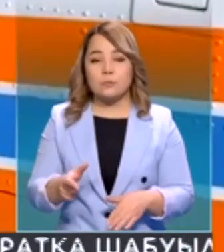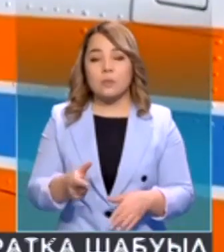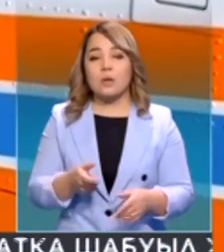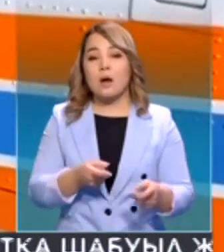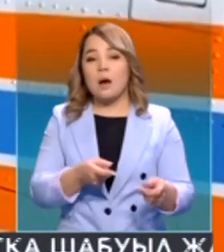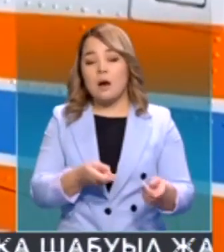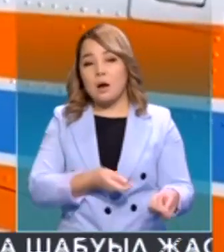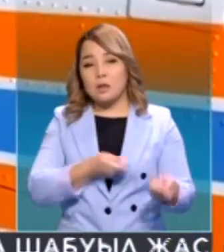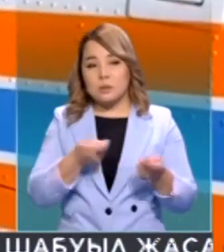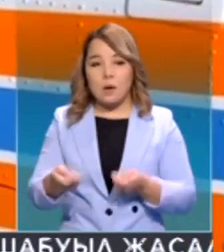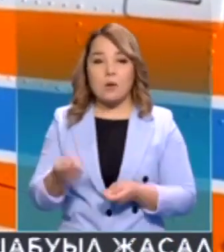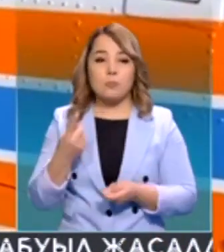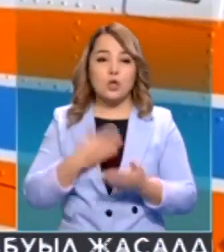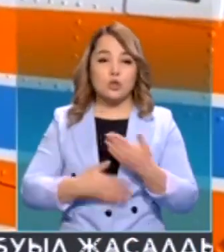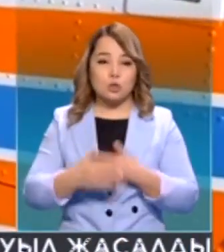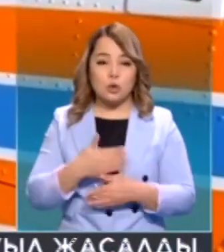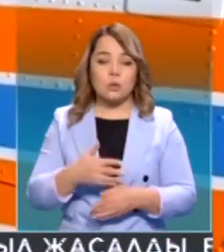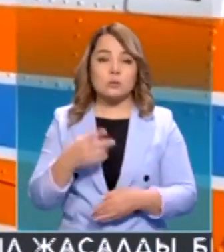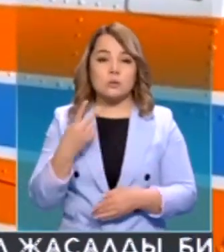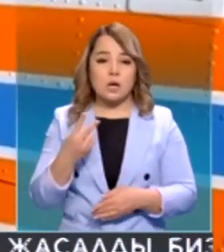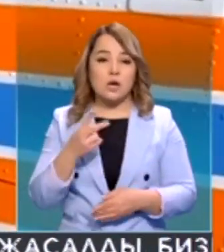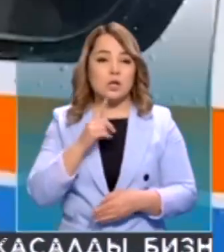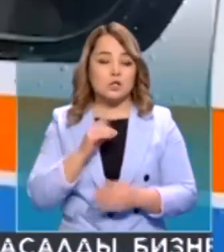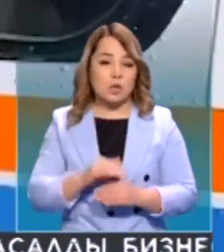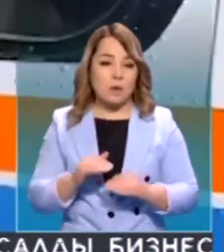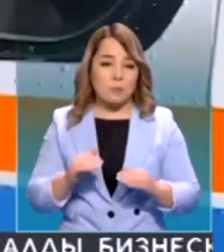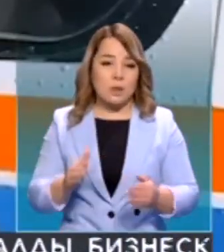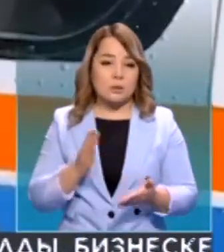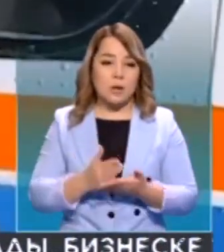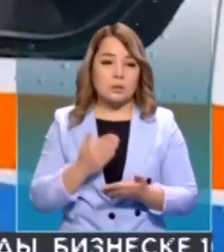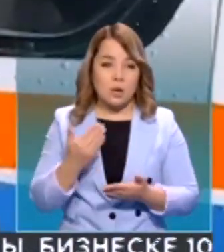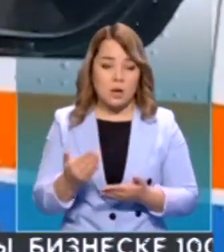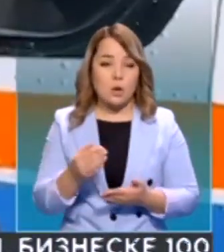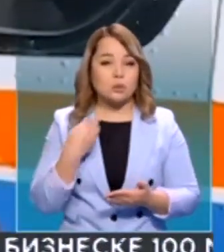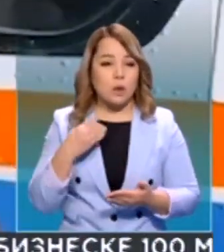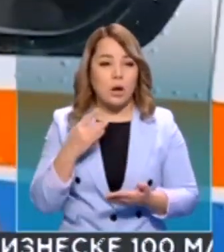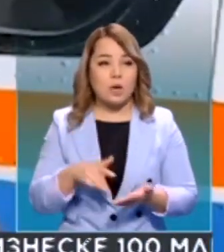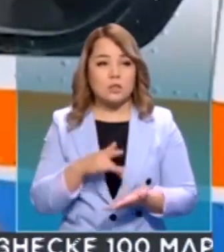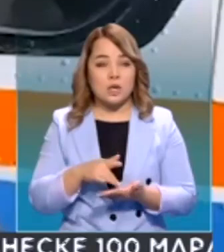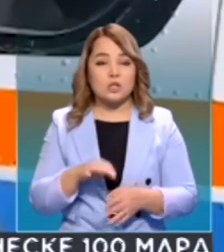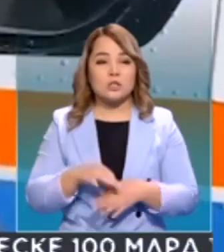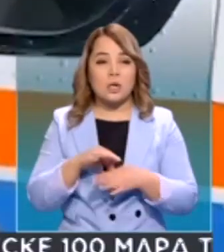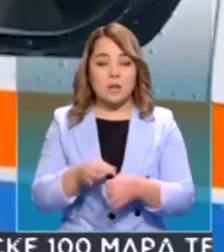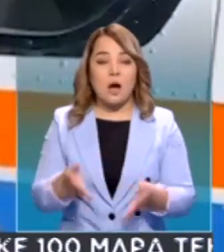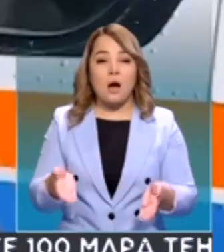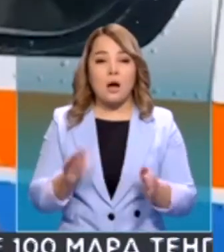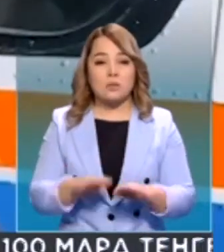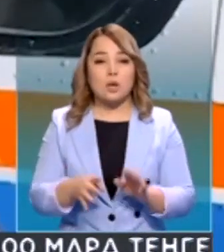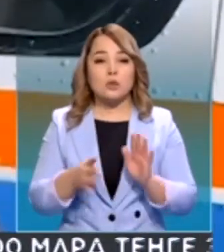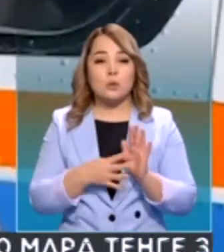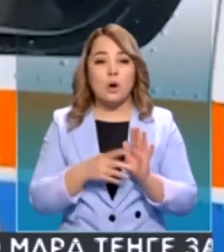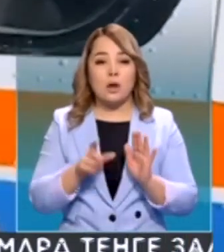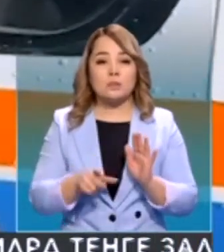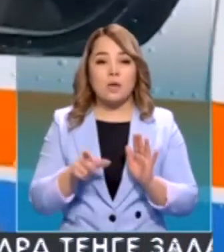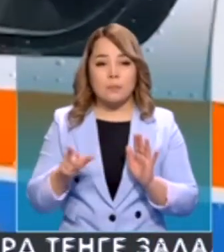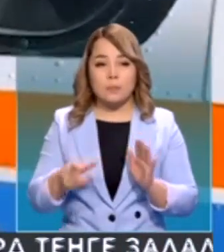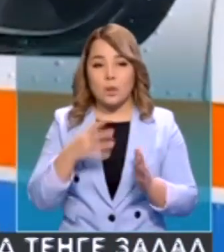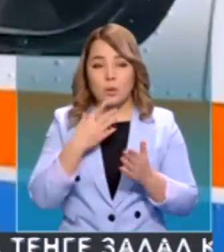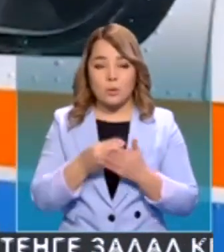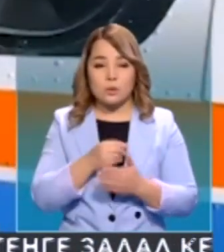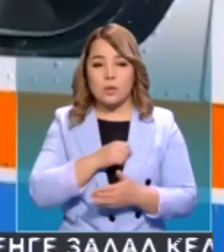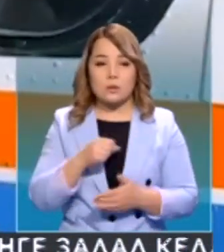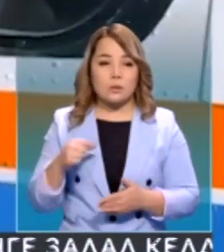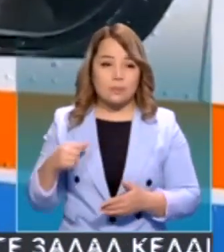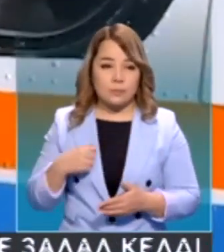оның ішінде бір мүгедек, 2 жас бала Түркістан қаласына жеткіздік. Ал қалған 9 адам өз